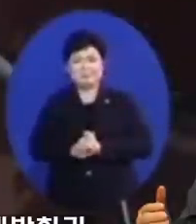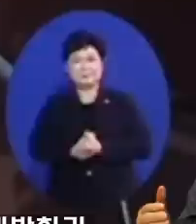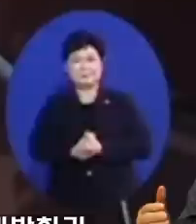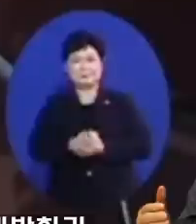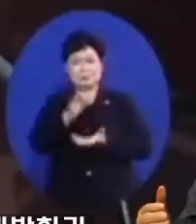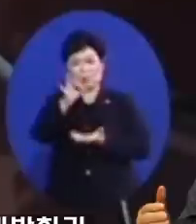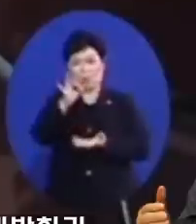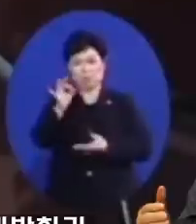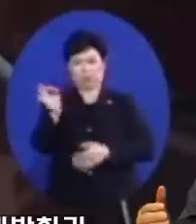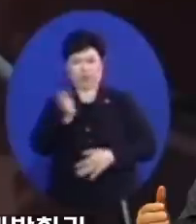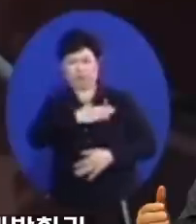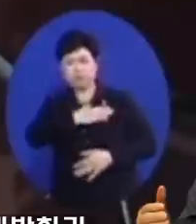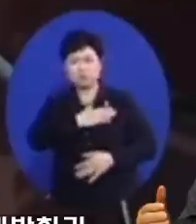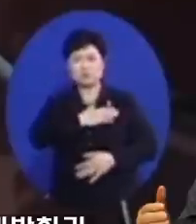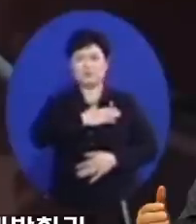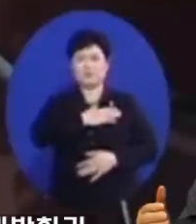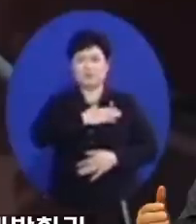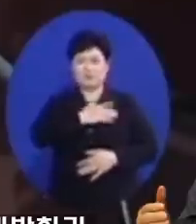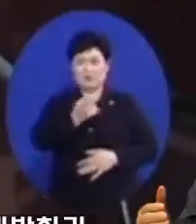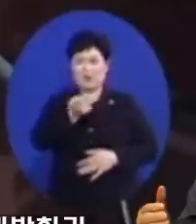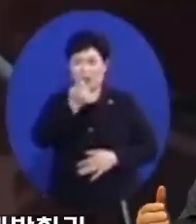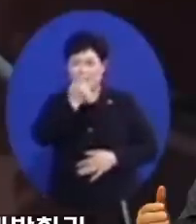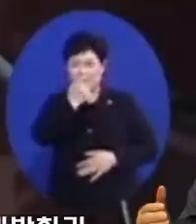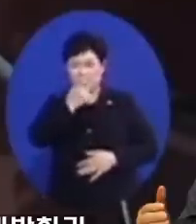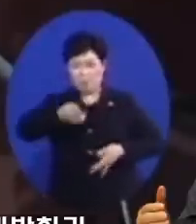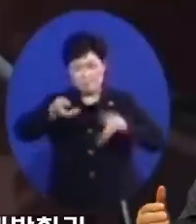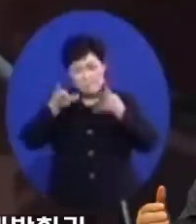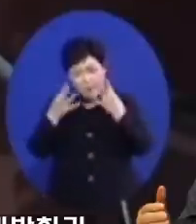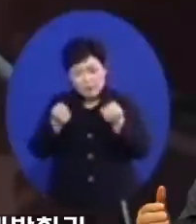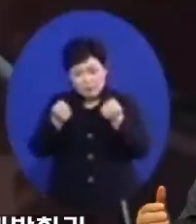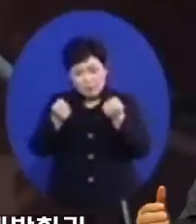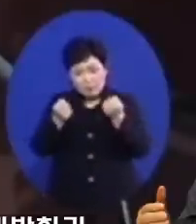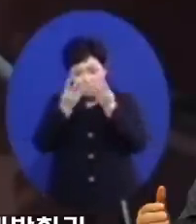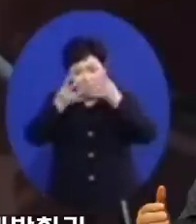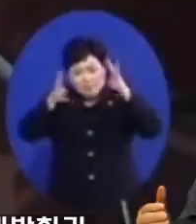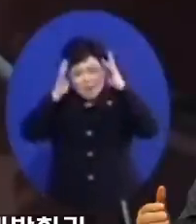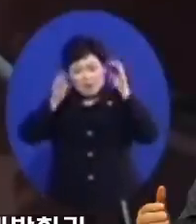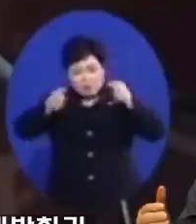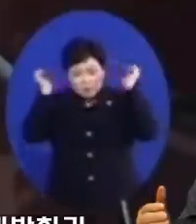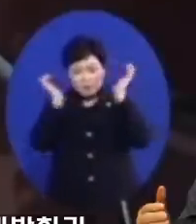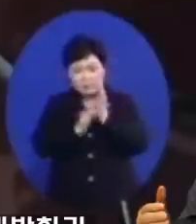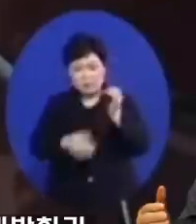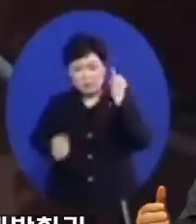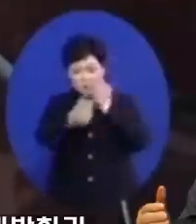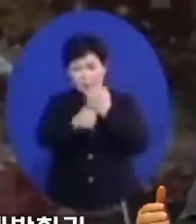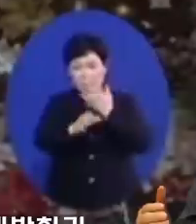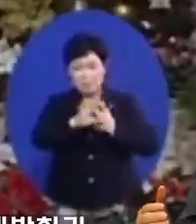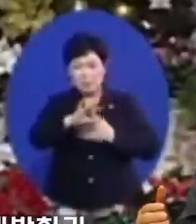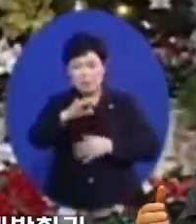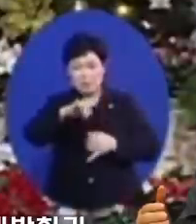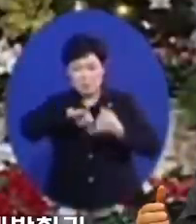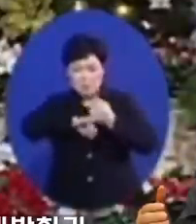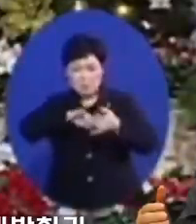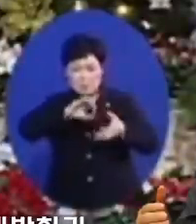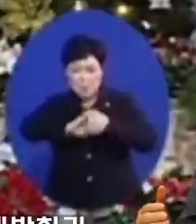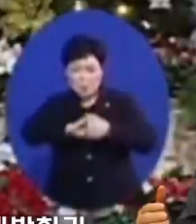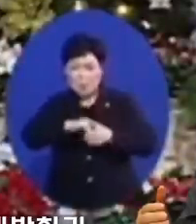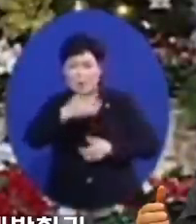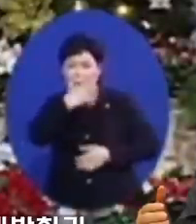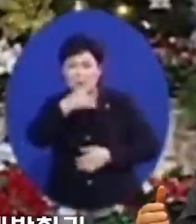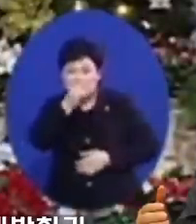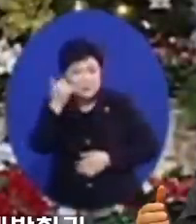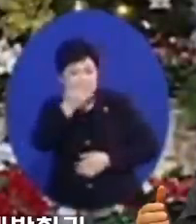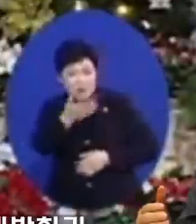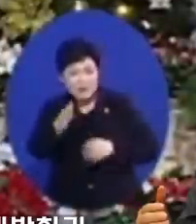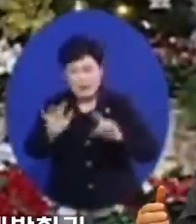돈 많고 학력이 좋다고 해서 꼭 그 사람과 결혼하면 행복해지는 것은 아닙니다. 하나님이